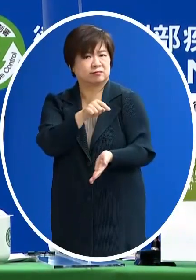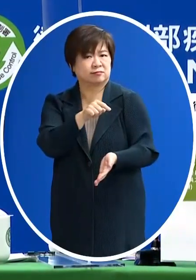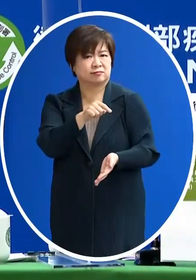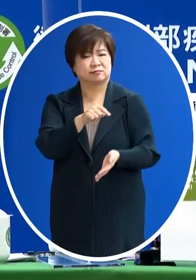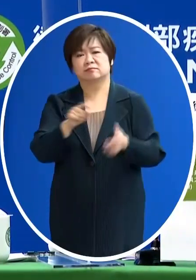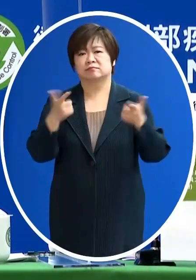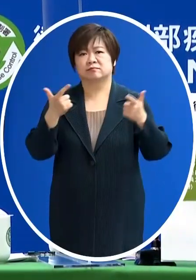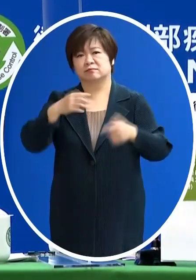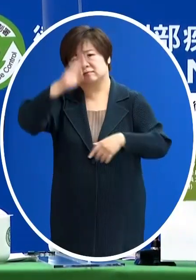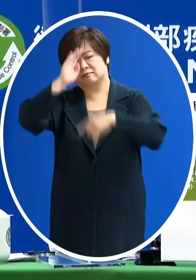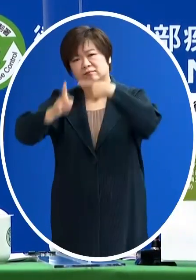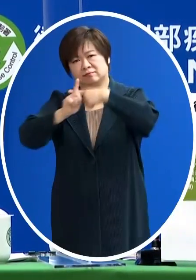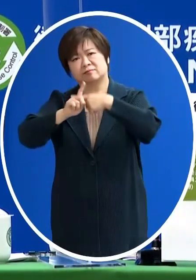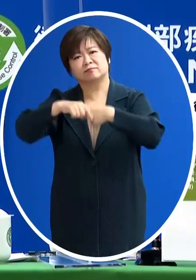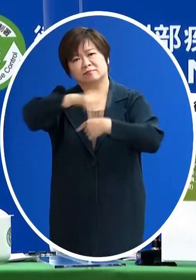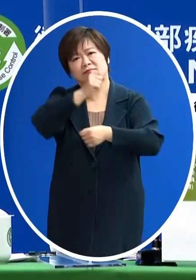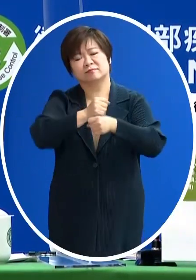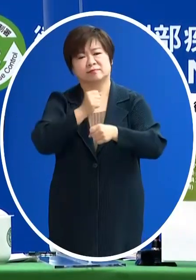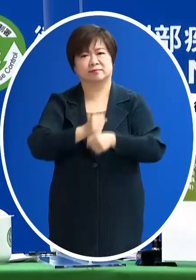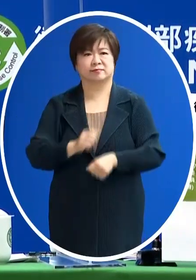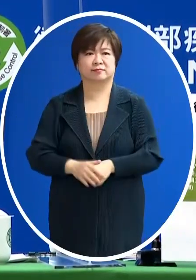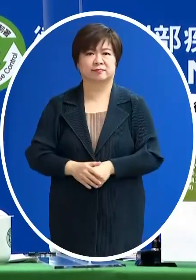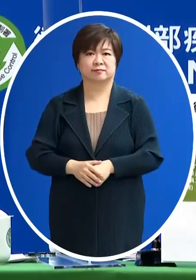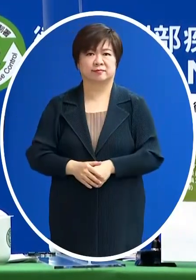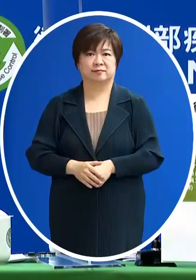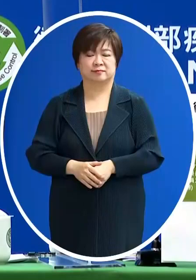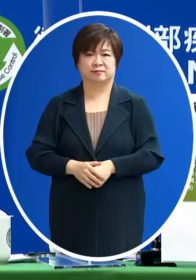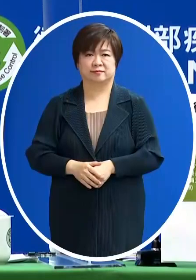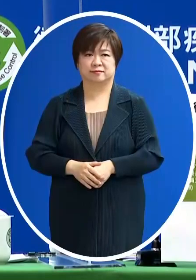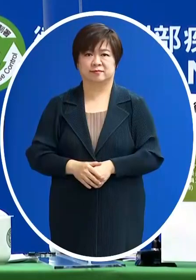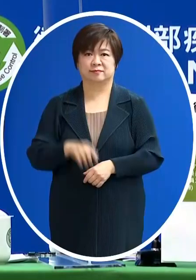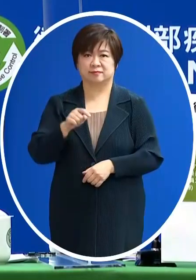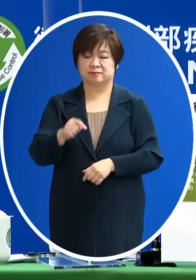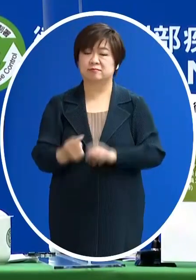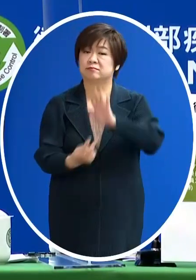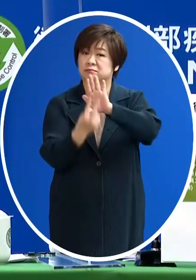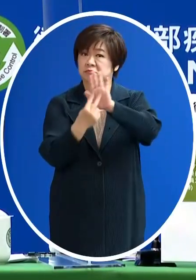确诊的人要去上班，请把这个事情要讲清楚来。